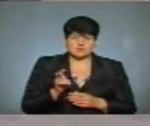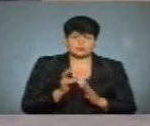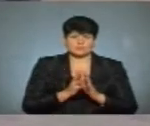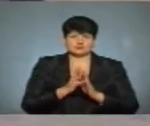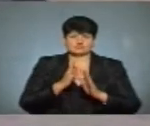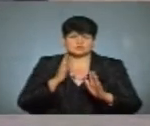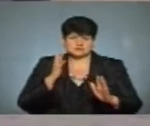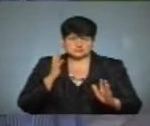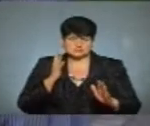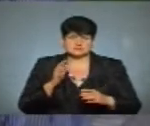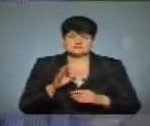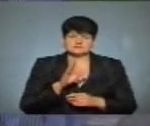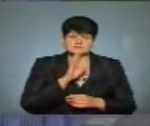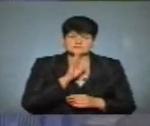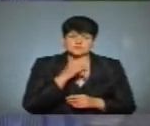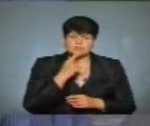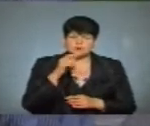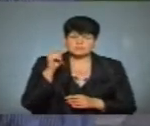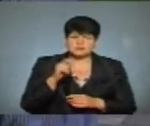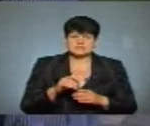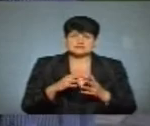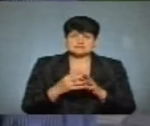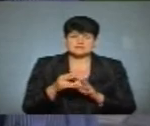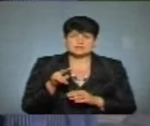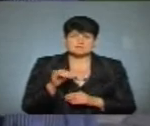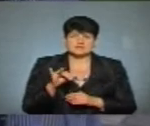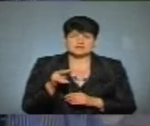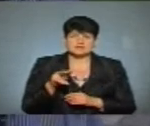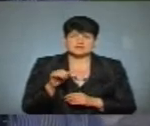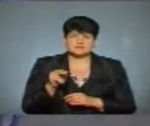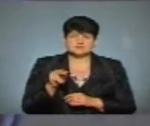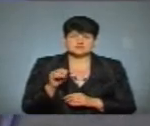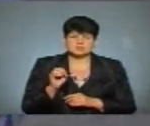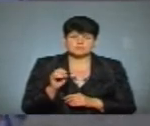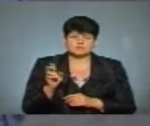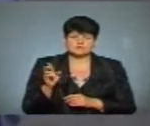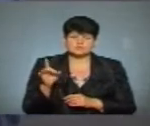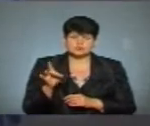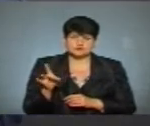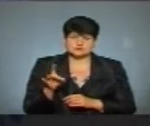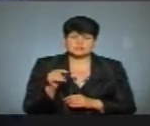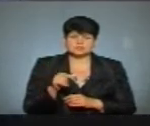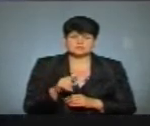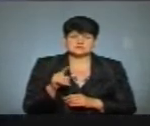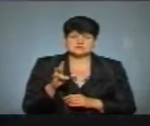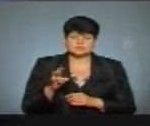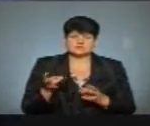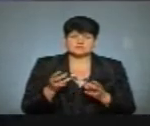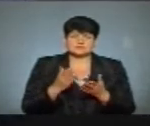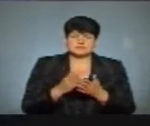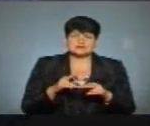черзі. Анастасія Данильчук каже, приїхала із села Пилипче Борщівського району. Для того, щоб прийти ЗНО, потрібно мати